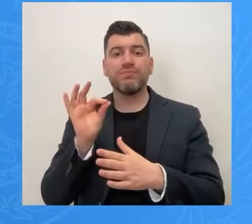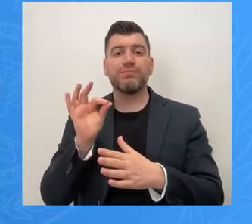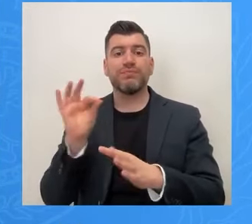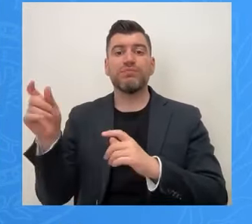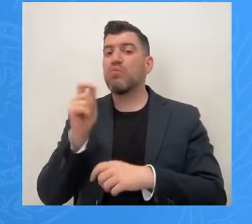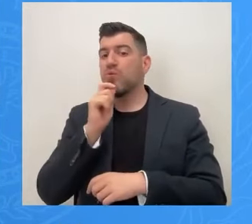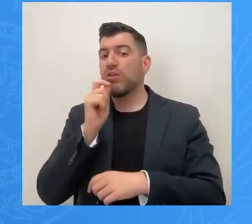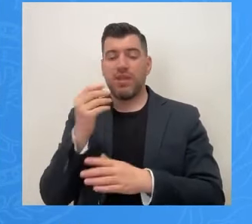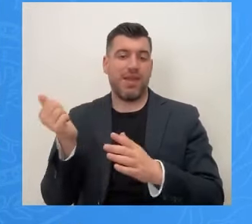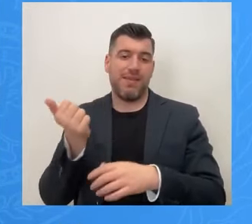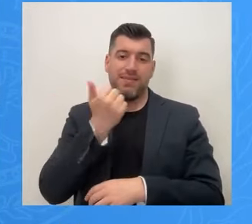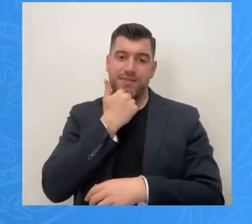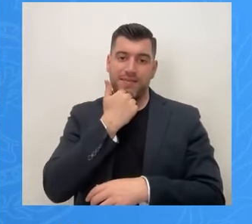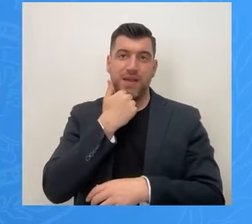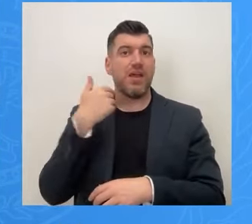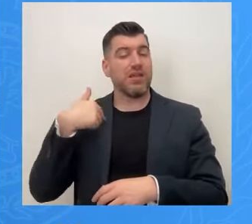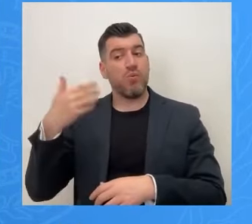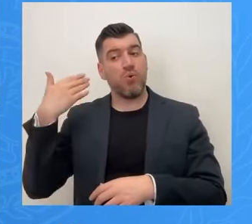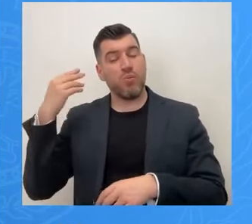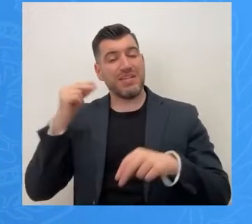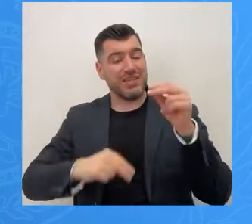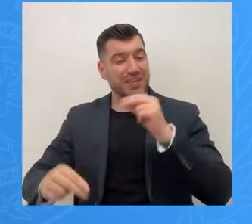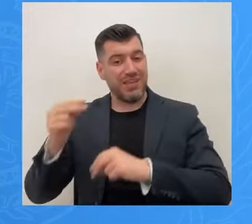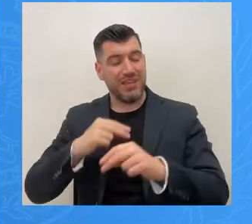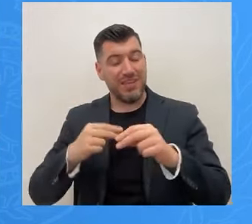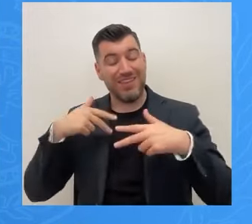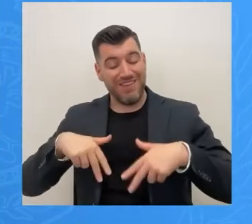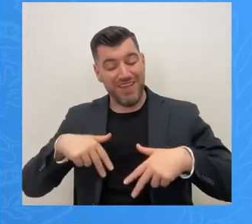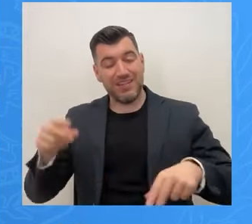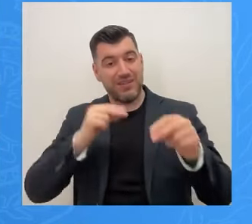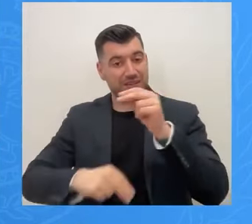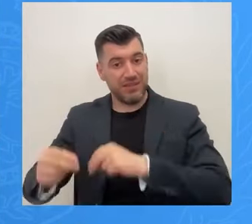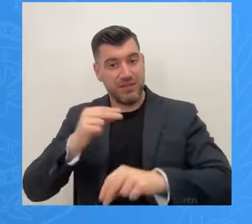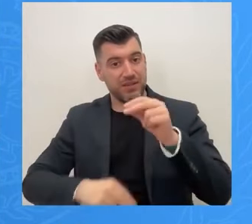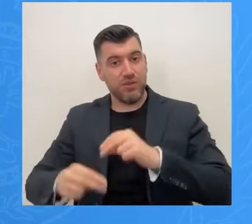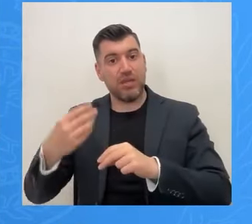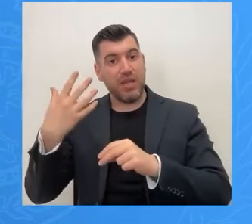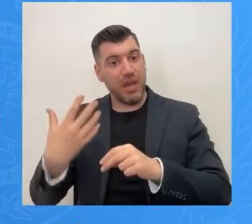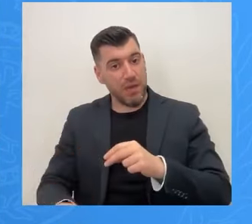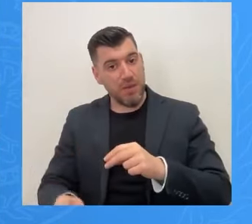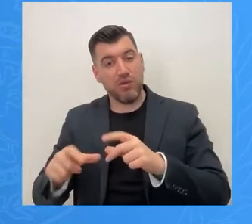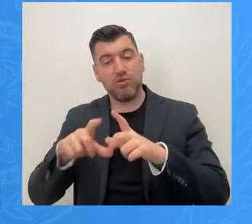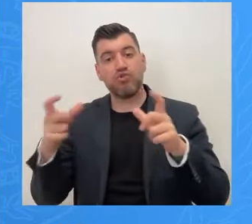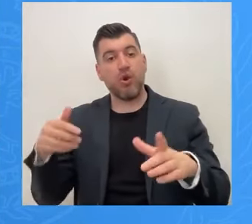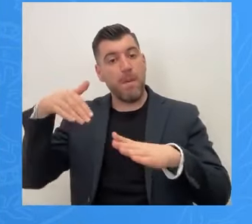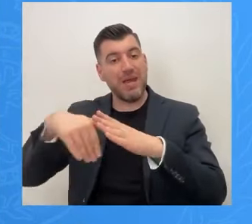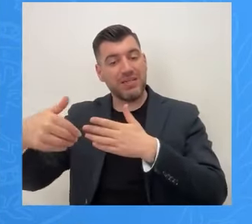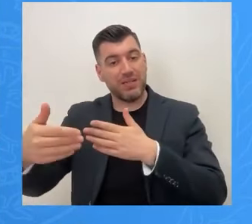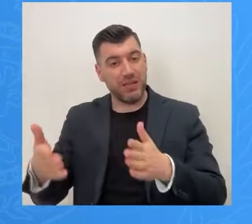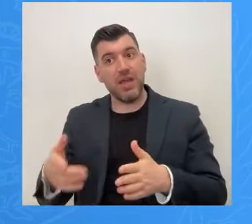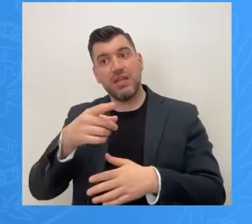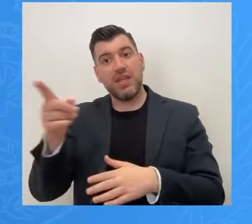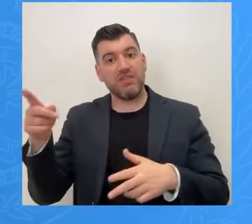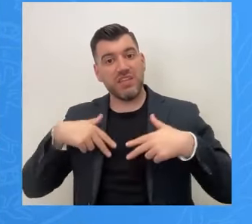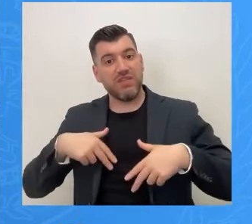που αφορούσε και κυβερνήσεις που θεσμοθέτησαν τη δυνατότητα να υπάρχει προσχολική σε κοντέινερ και δημοτικές αρχές που το υλοποίησαν. Εμείς